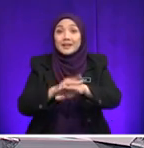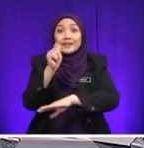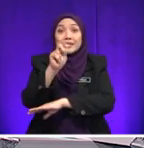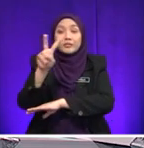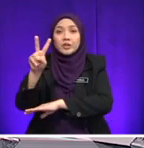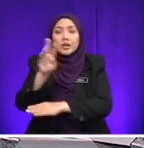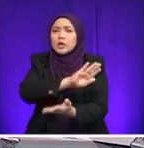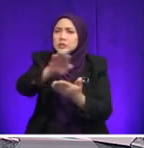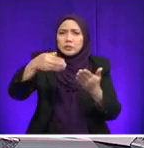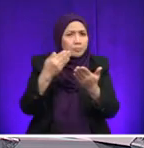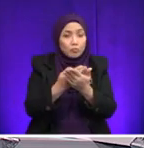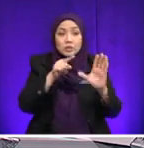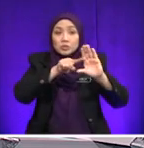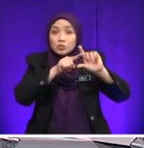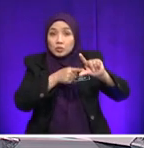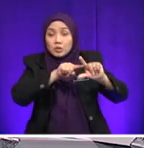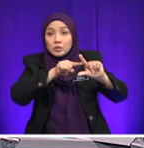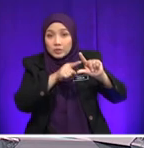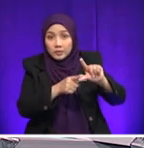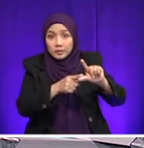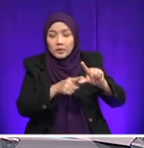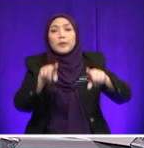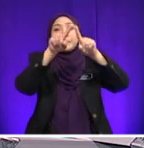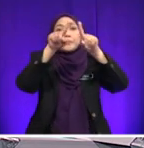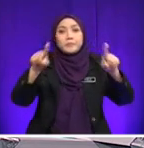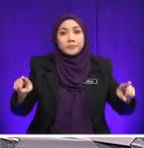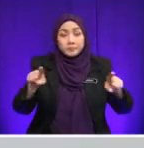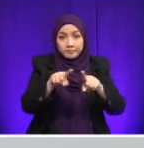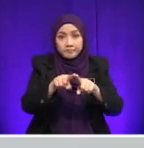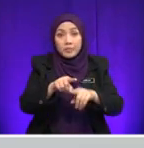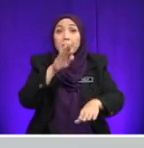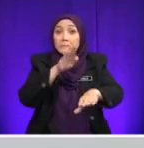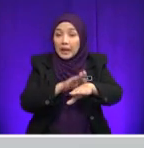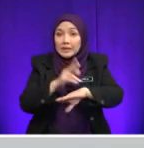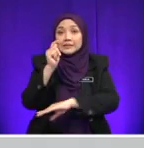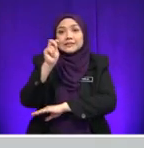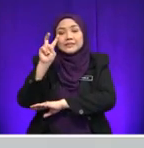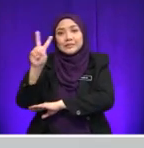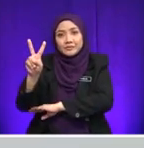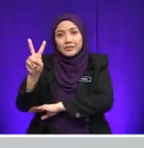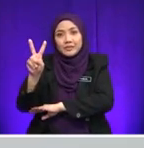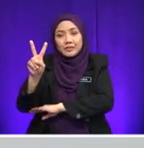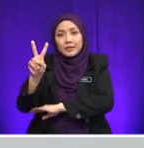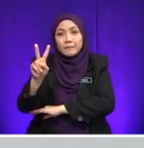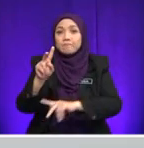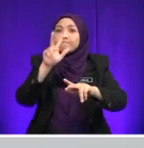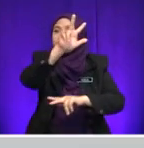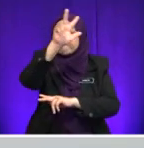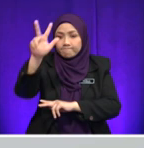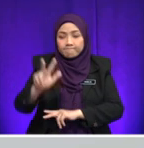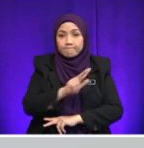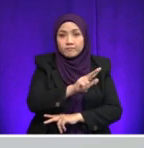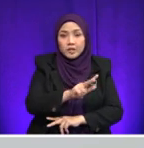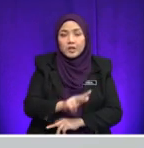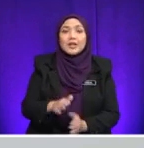sudut adalah sudut tirus Oke segitiga pada paparan ini Oke adalah ketiga-tiganya adalah bersudut